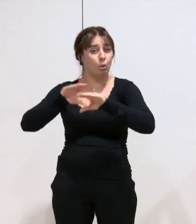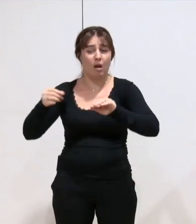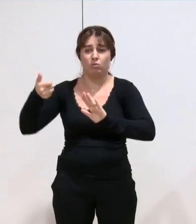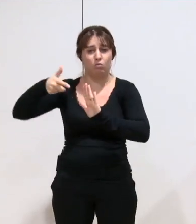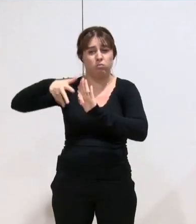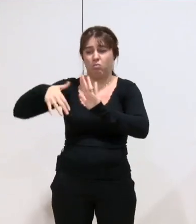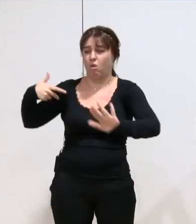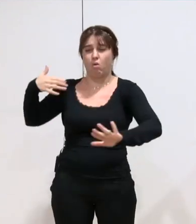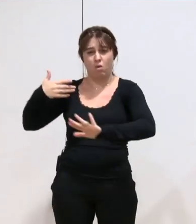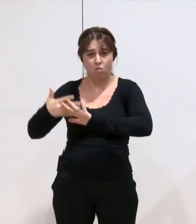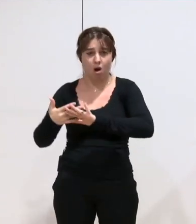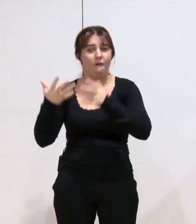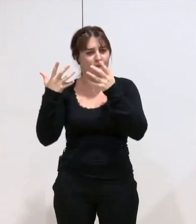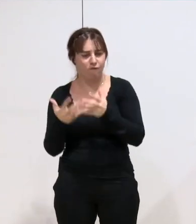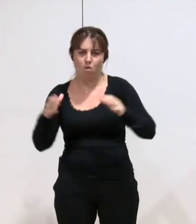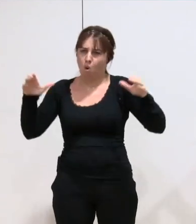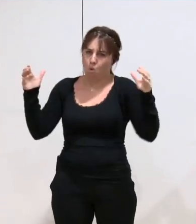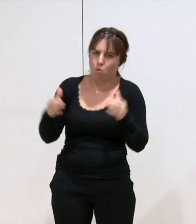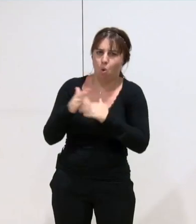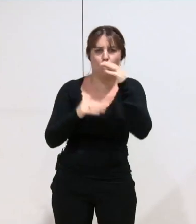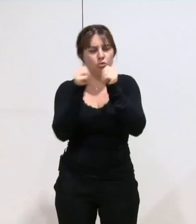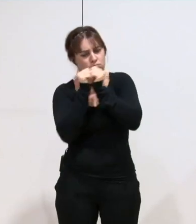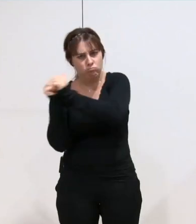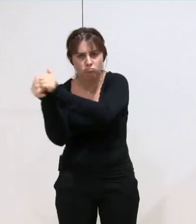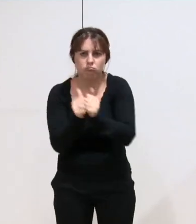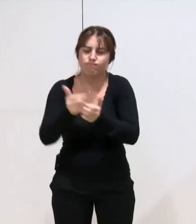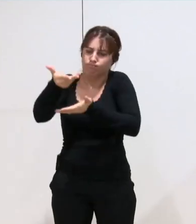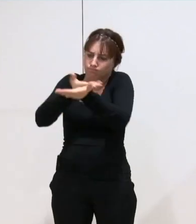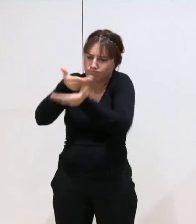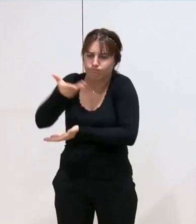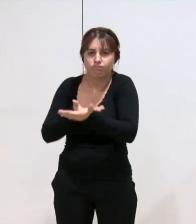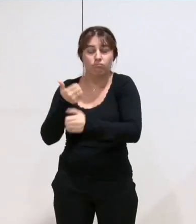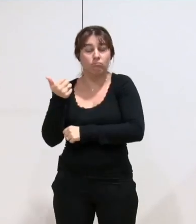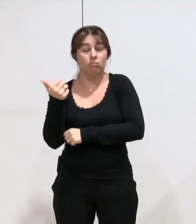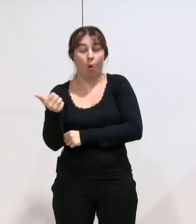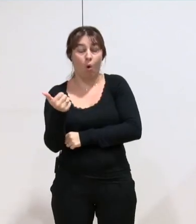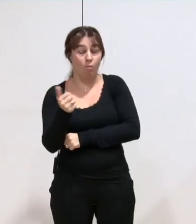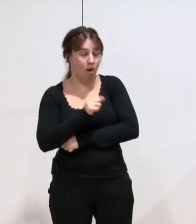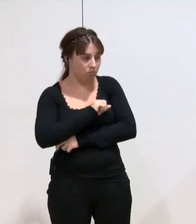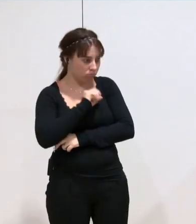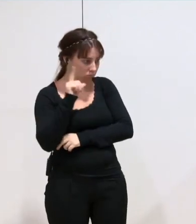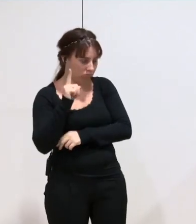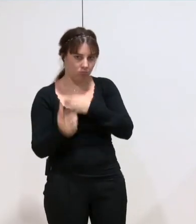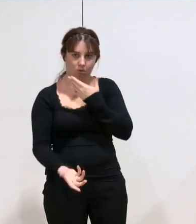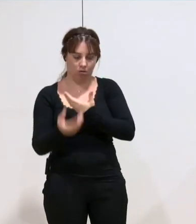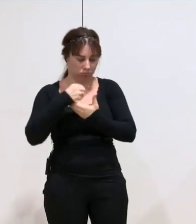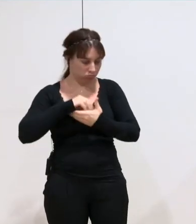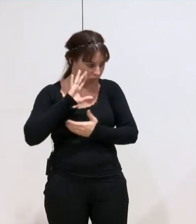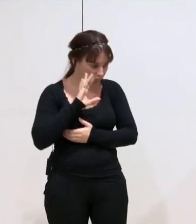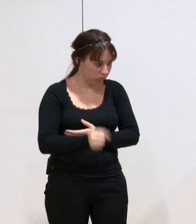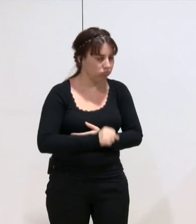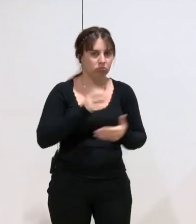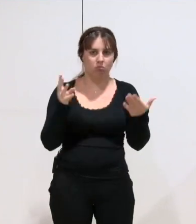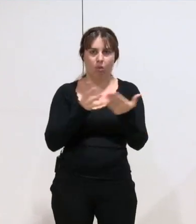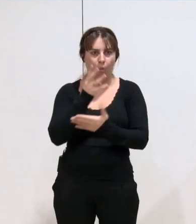mois, que l'on veut co-construire, que l'on veut concerter, qui découvrent par la bande l'existence de projets